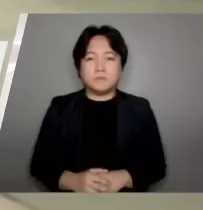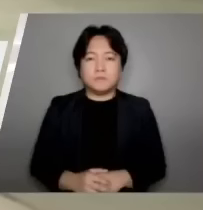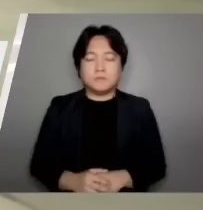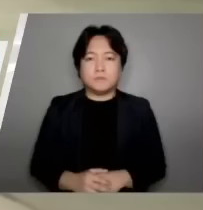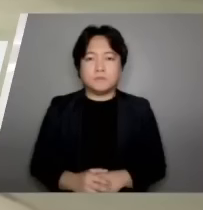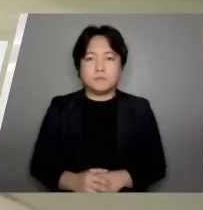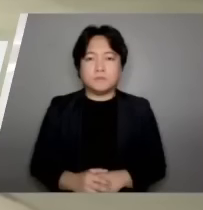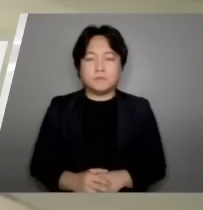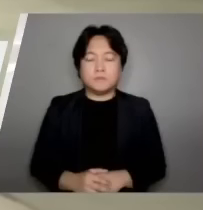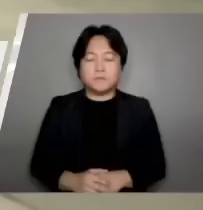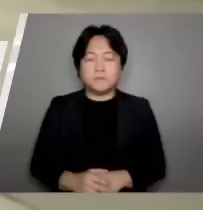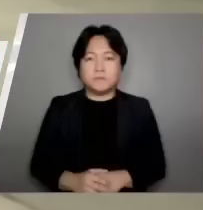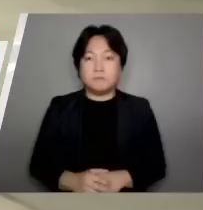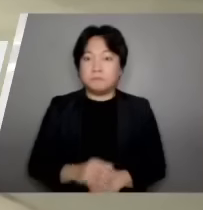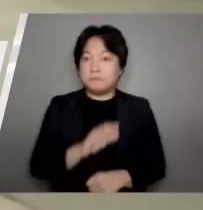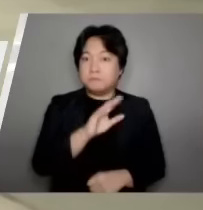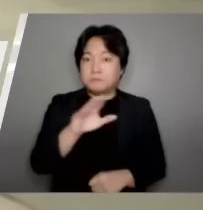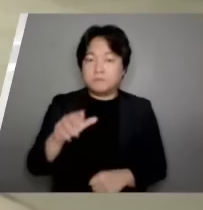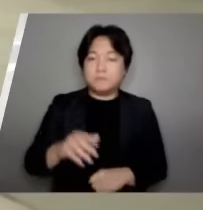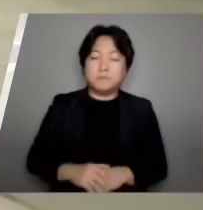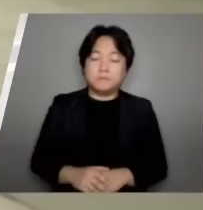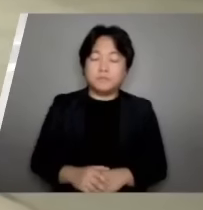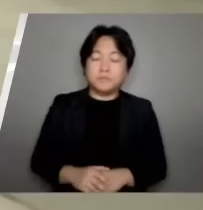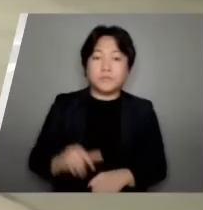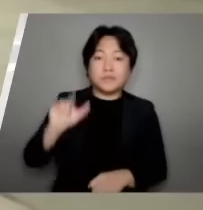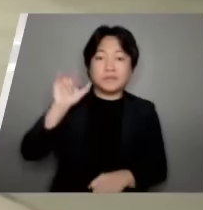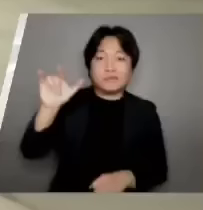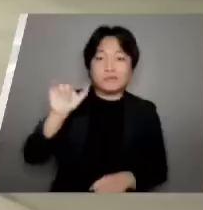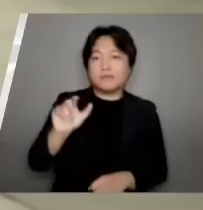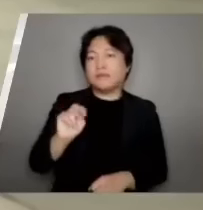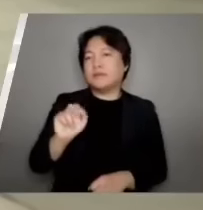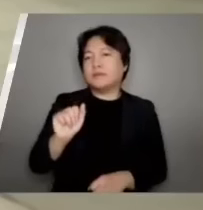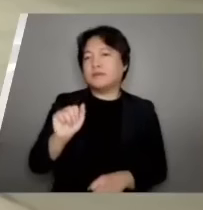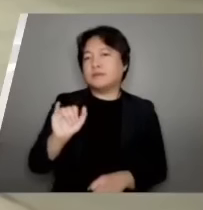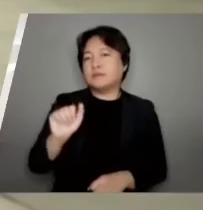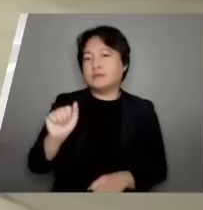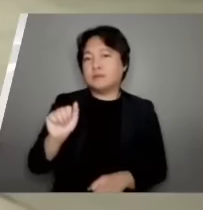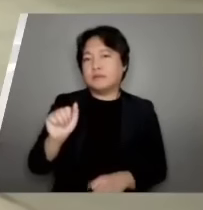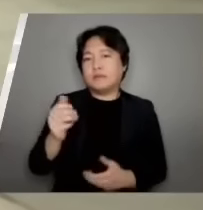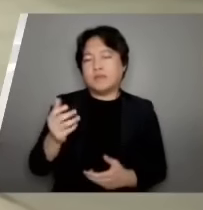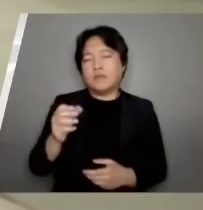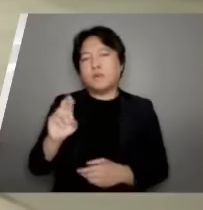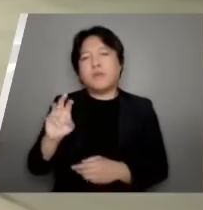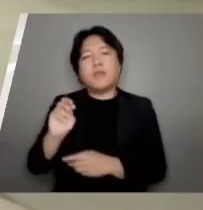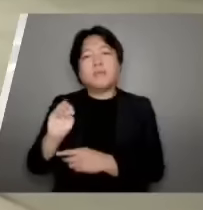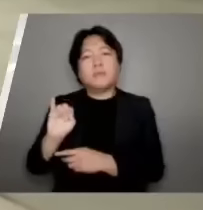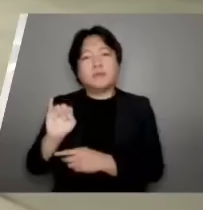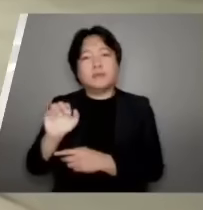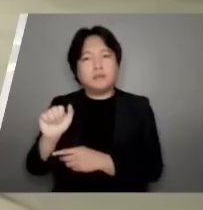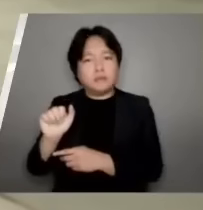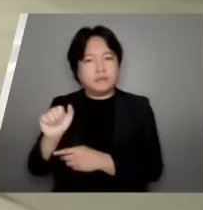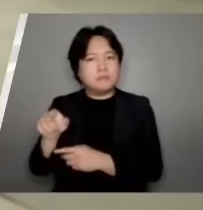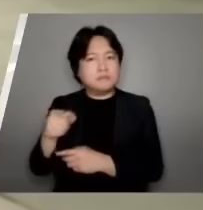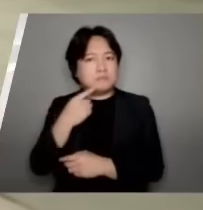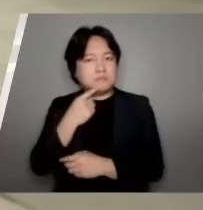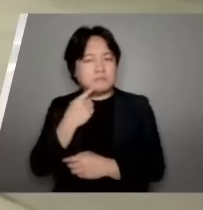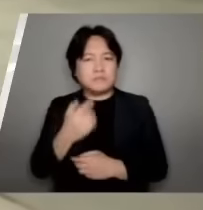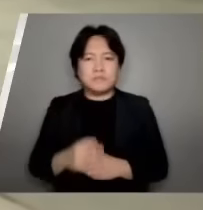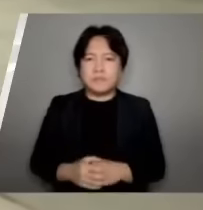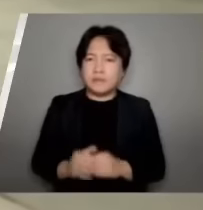Atom, nagpatupad ang Manila International Airport Authority o MIAA ng proactive na hakbang para mapahusay ang